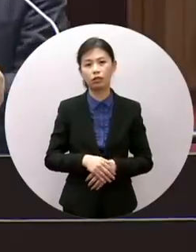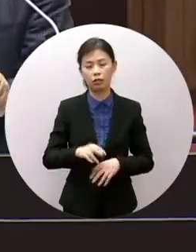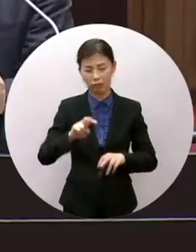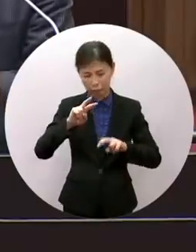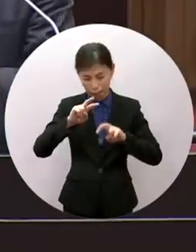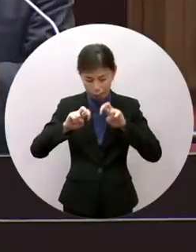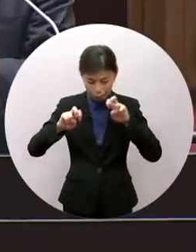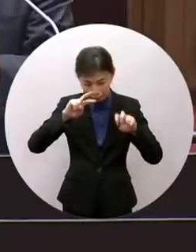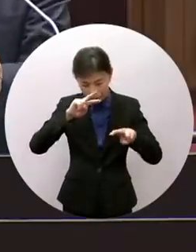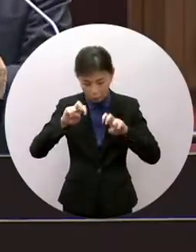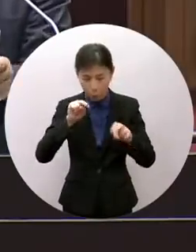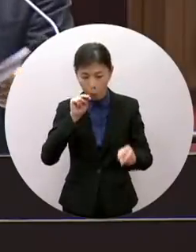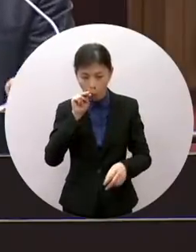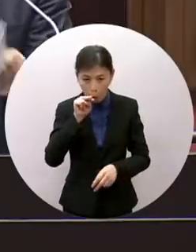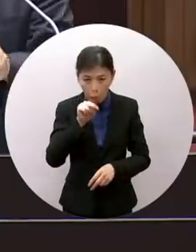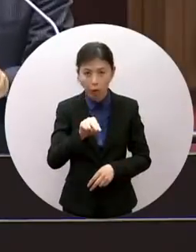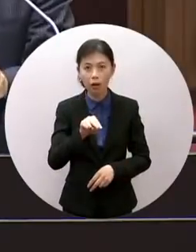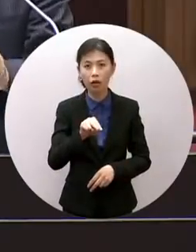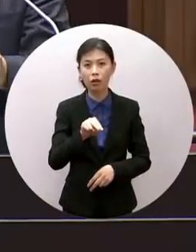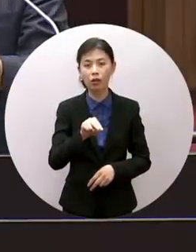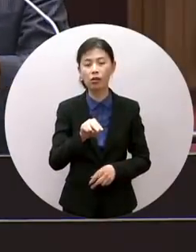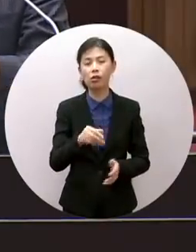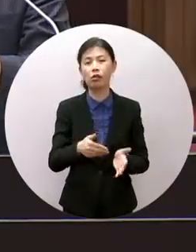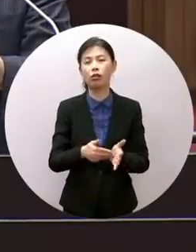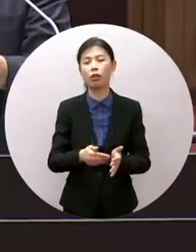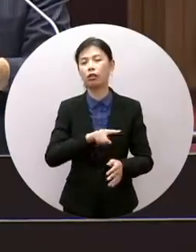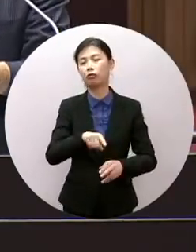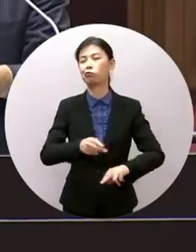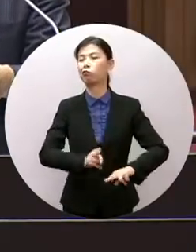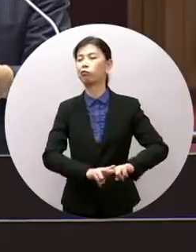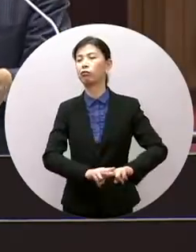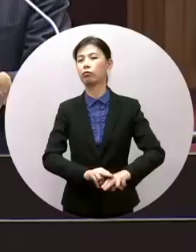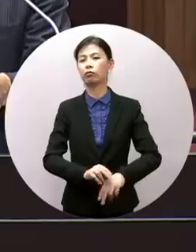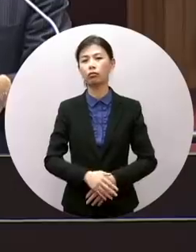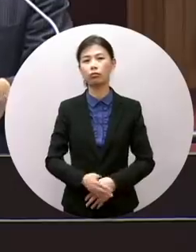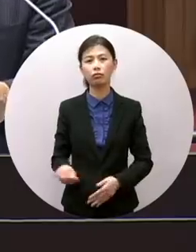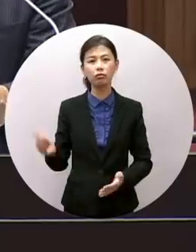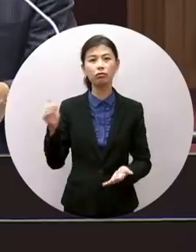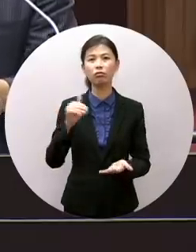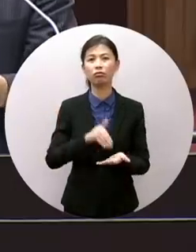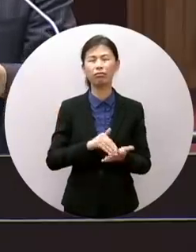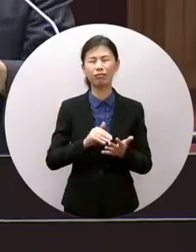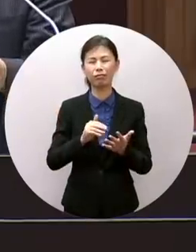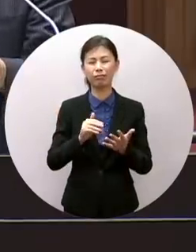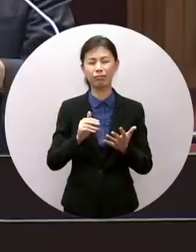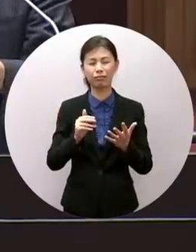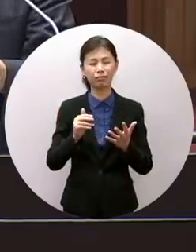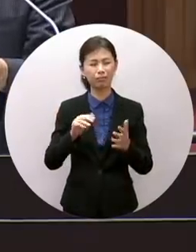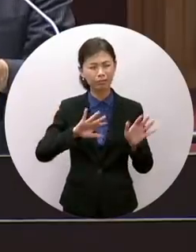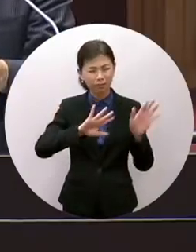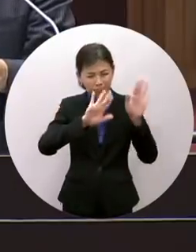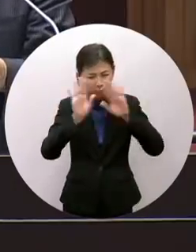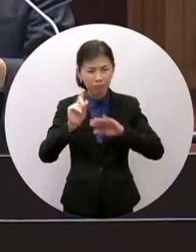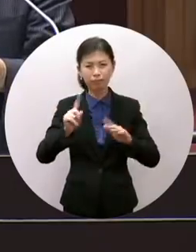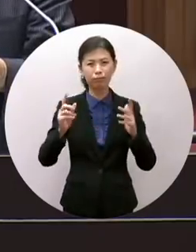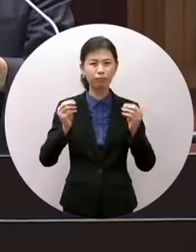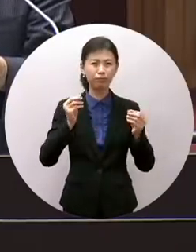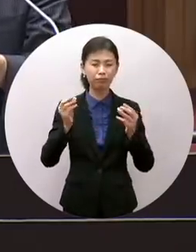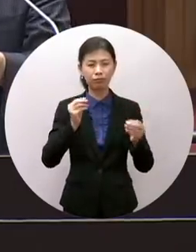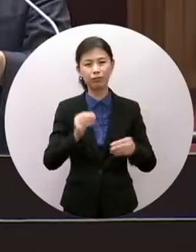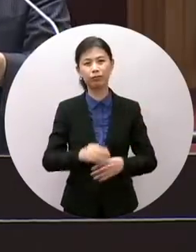开看清楚之后，但是又被封起来，搞到最后已经不傻傻看不清楚那个真相